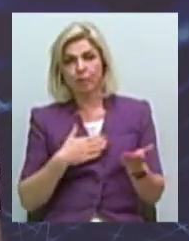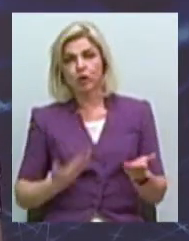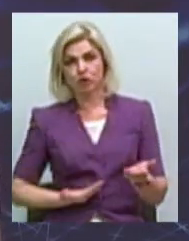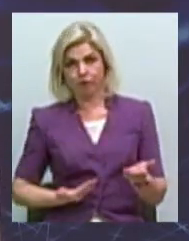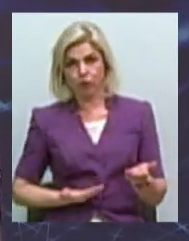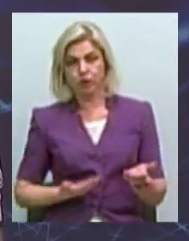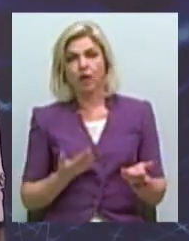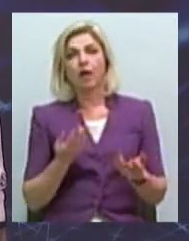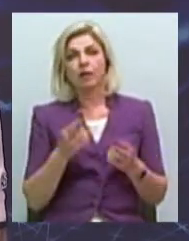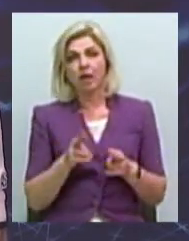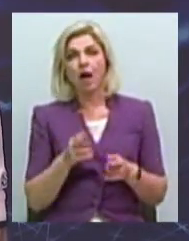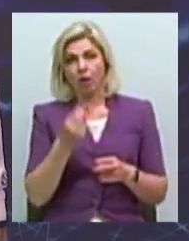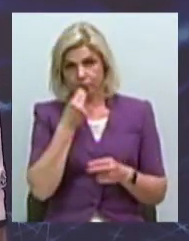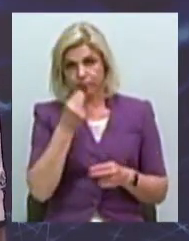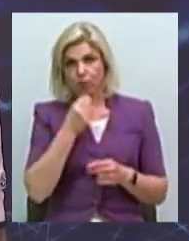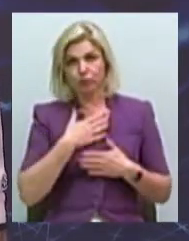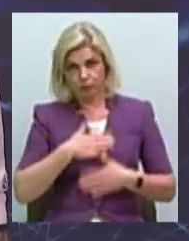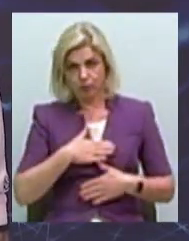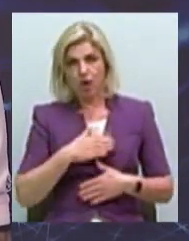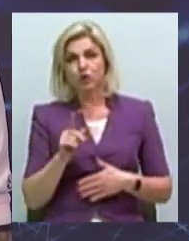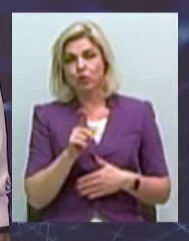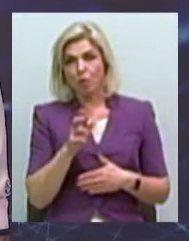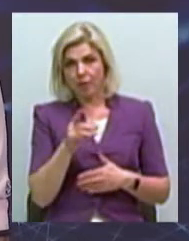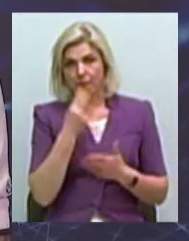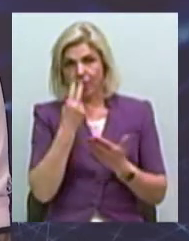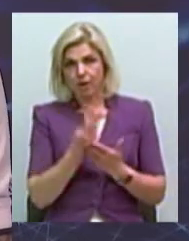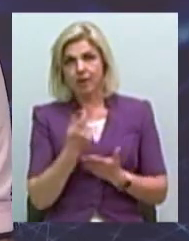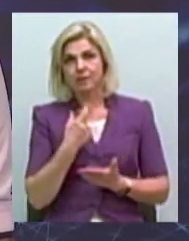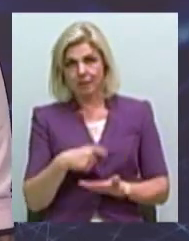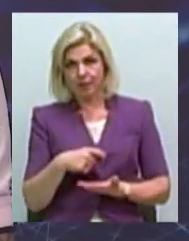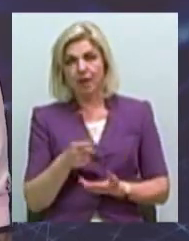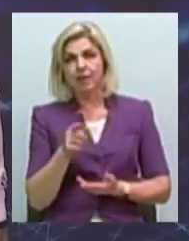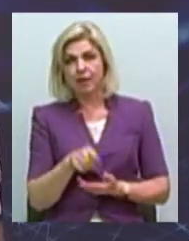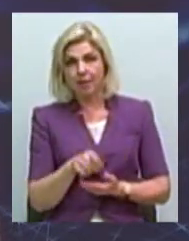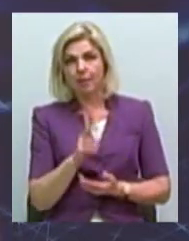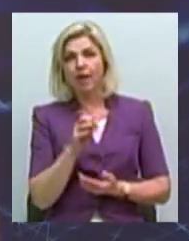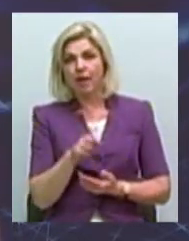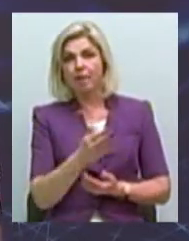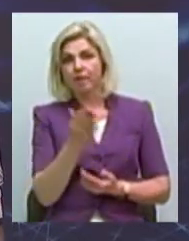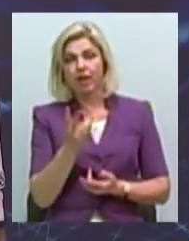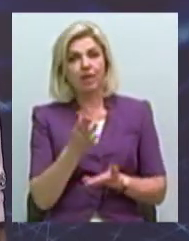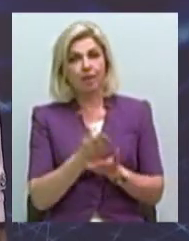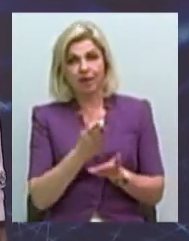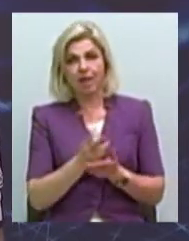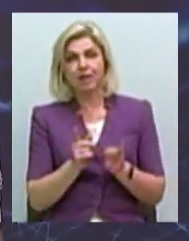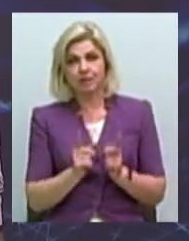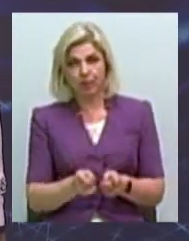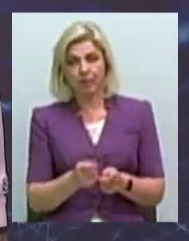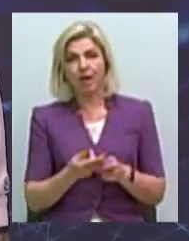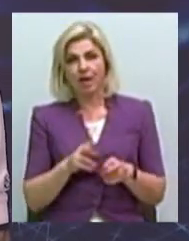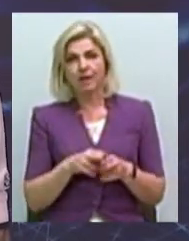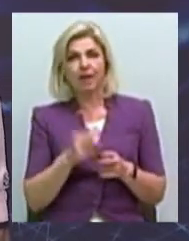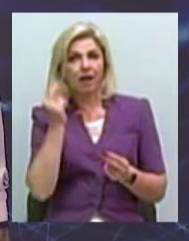живете? Для чревоугодничества, для того, чтобы показать себя тем, кем вы не являетесь на самом деле, для этого